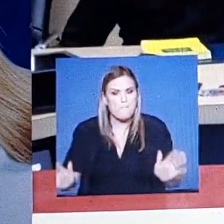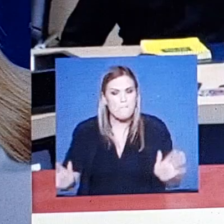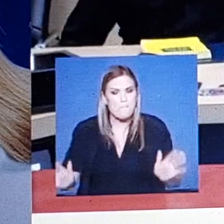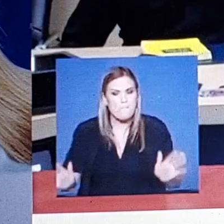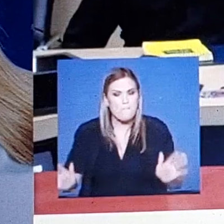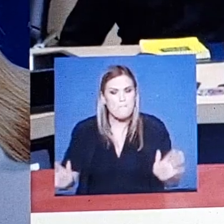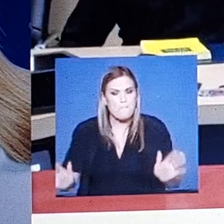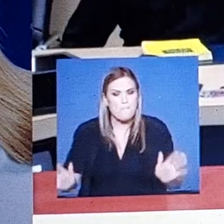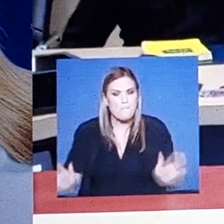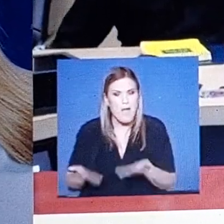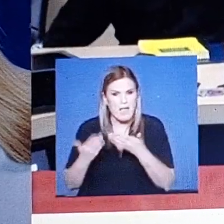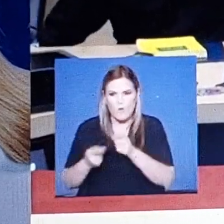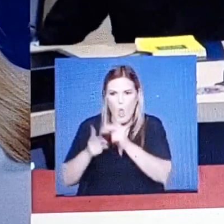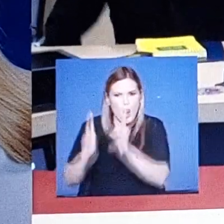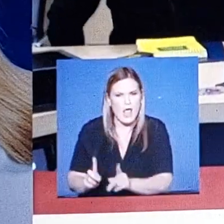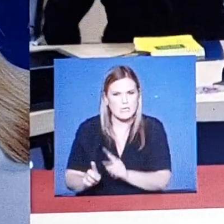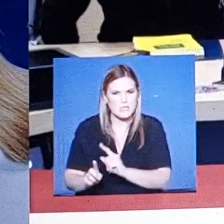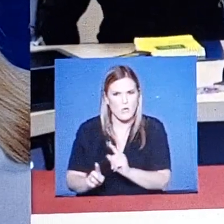rapidement et ne pas l'arrêter.